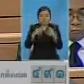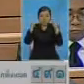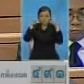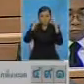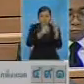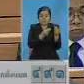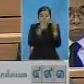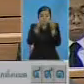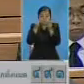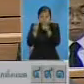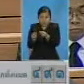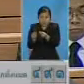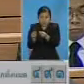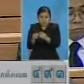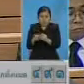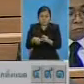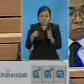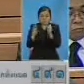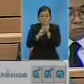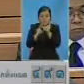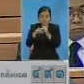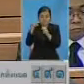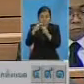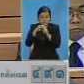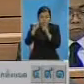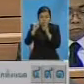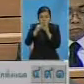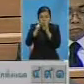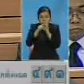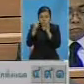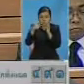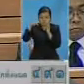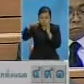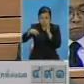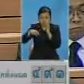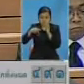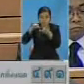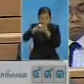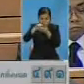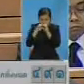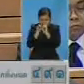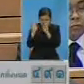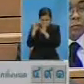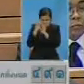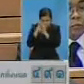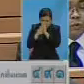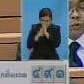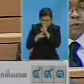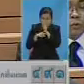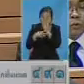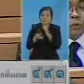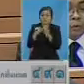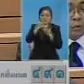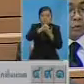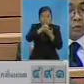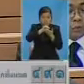นี้ให้ท่านสุเทพเทือกสุบรรณในทางในการแก้ไขค่อนข้างที่ชัดเจนหลังจากนั้นจะมีการแก้